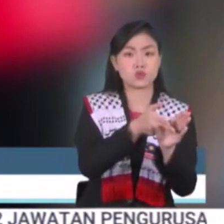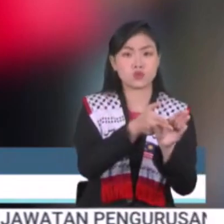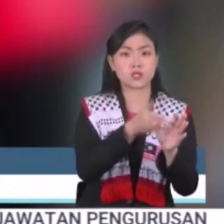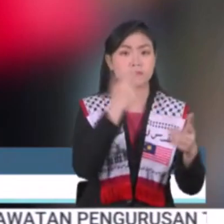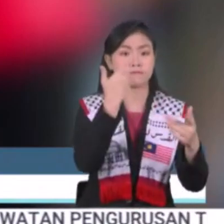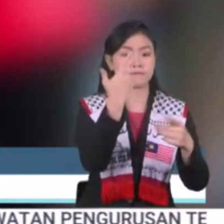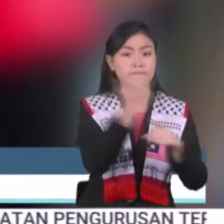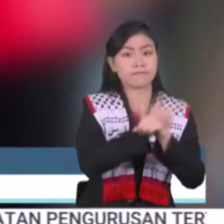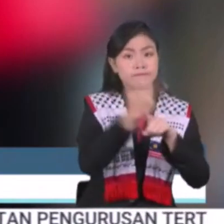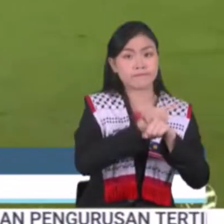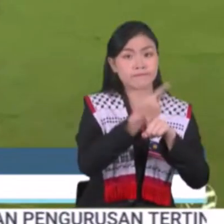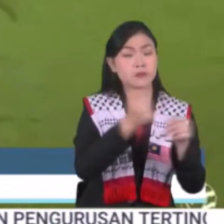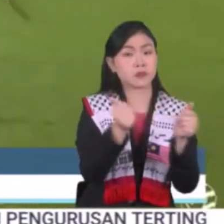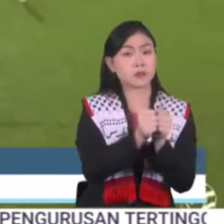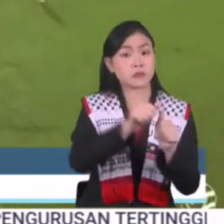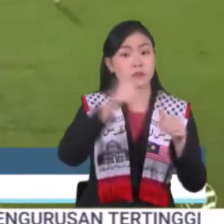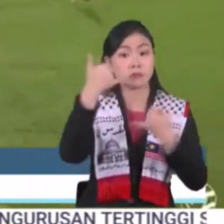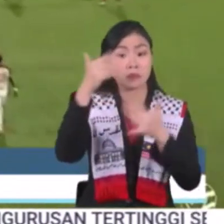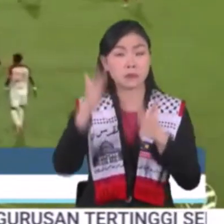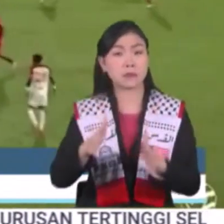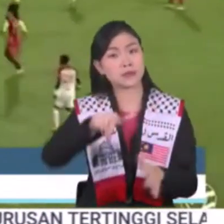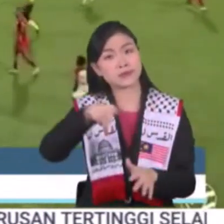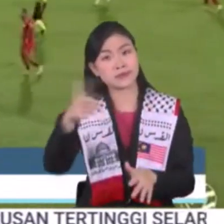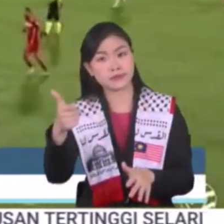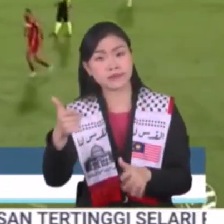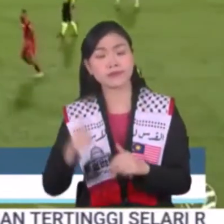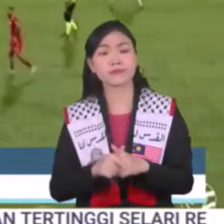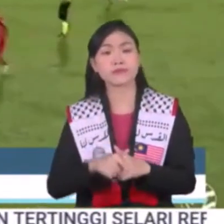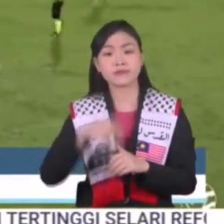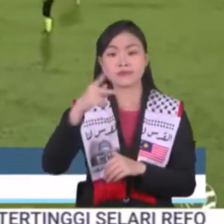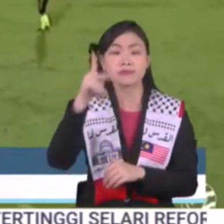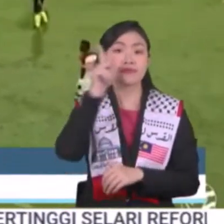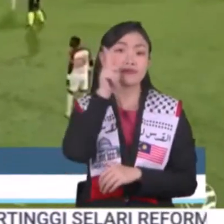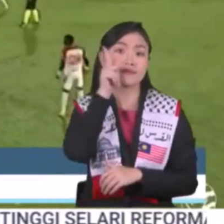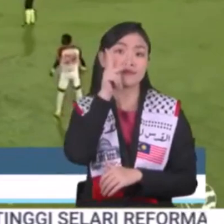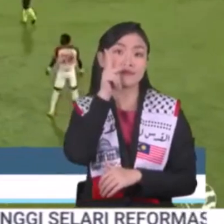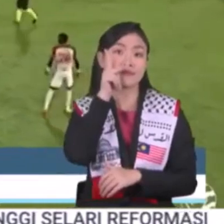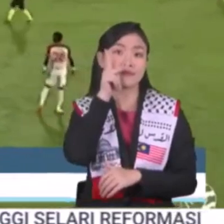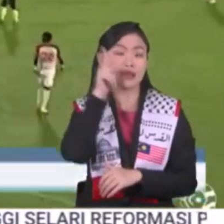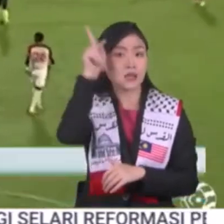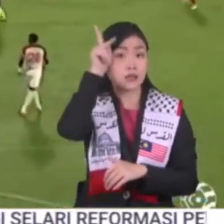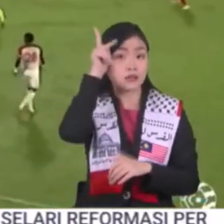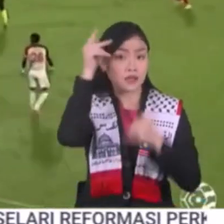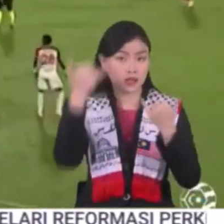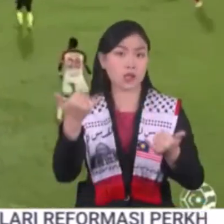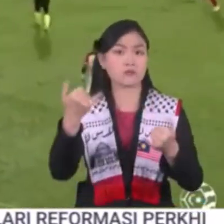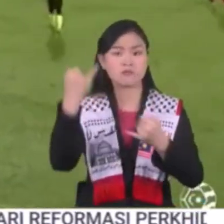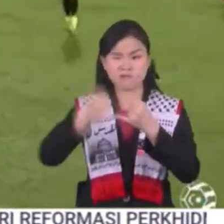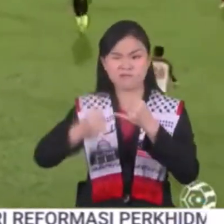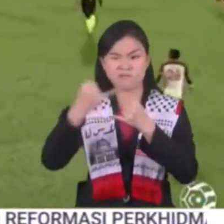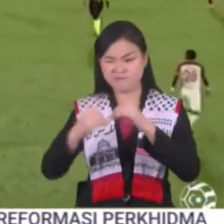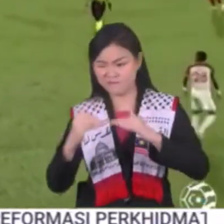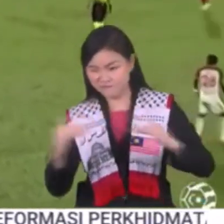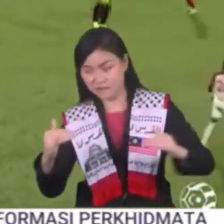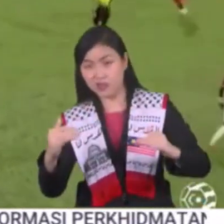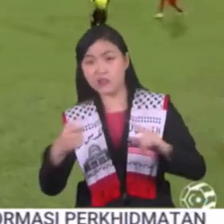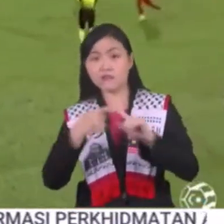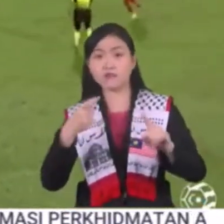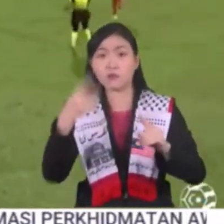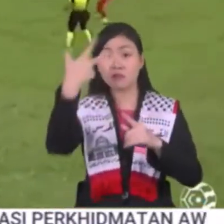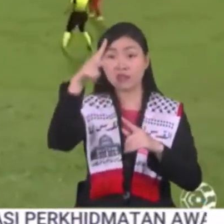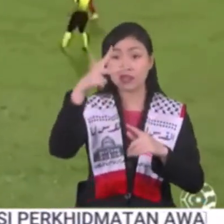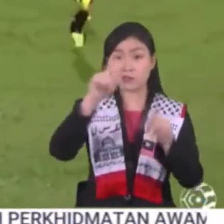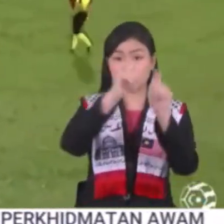rasmi bersama pemain lain sejak beberapa hari lalu. KDN FC ketika ini berada di kedudukan terakhir daripada 13